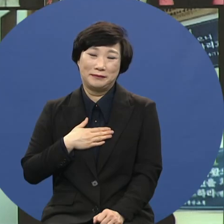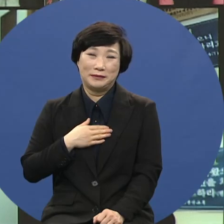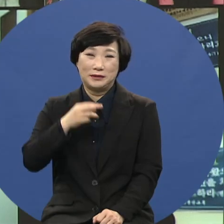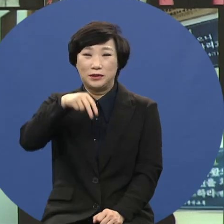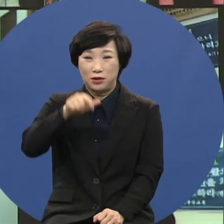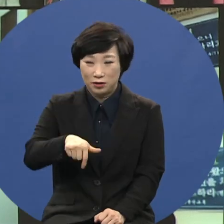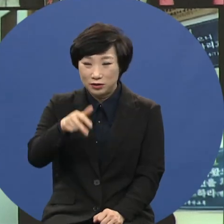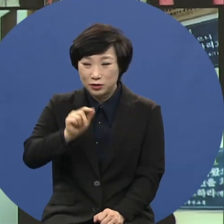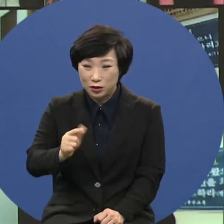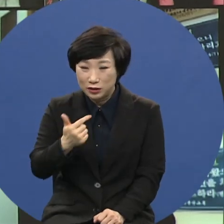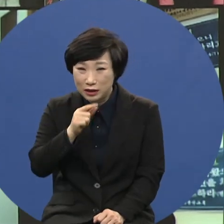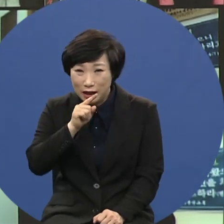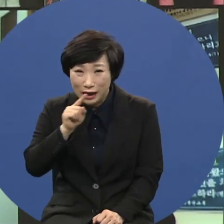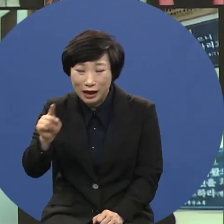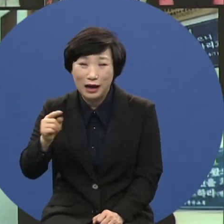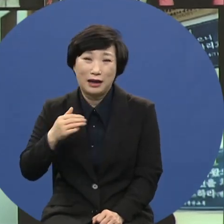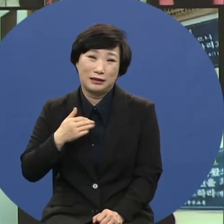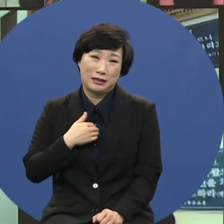석전아,